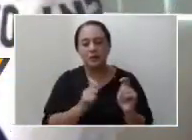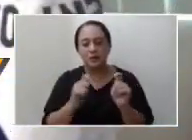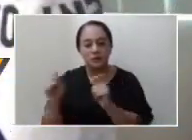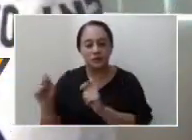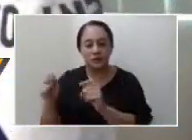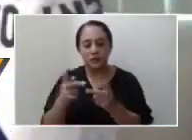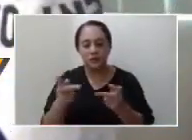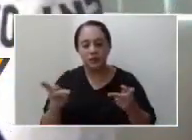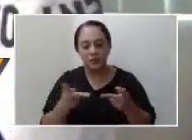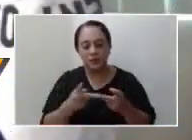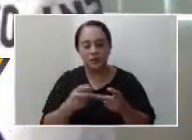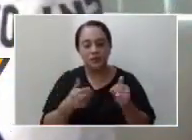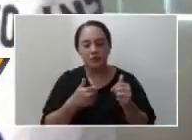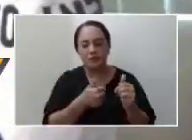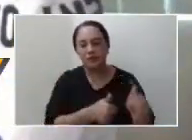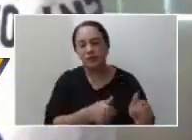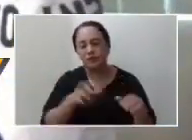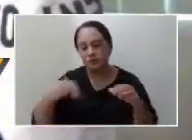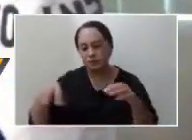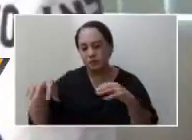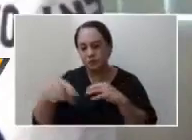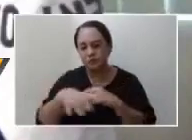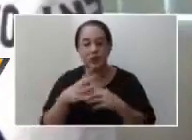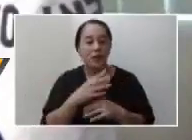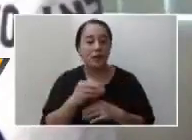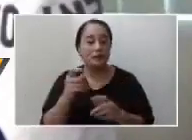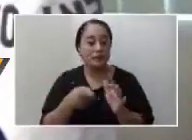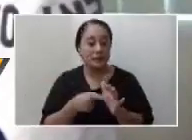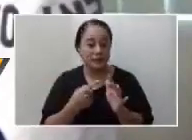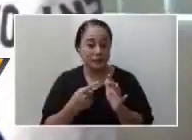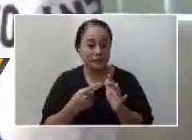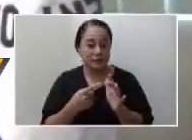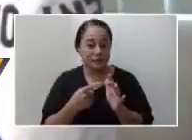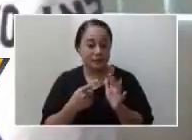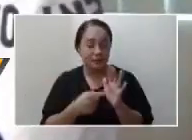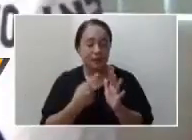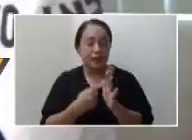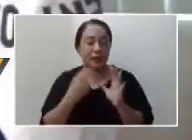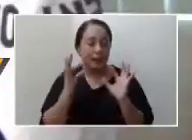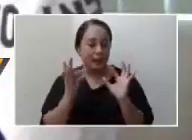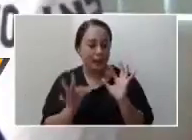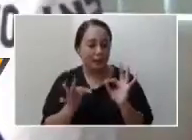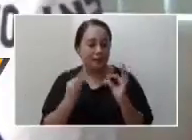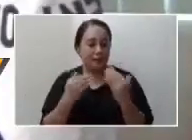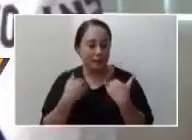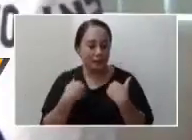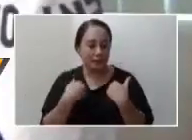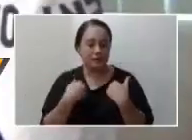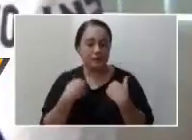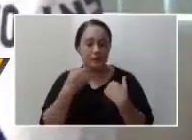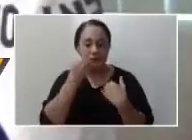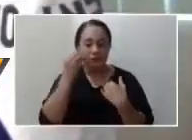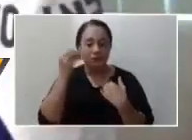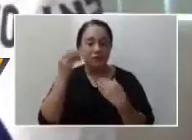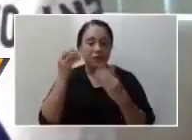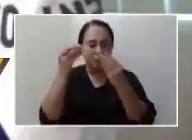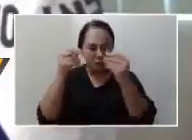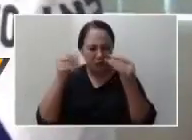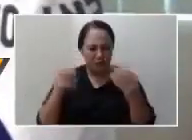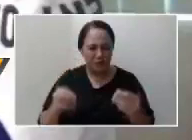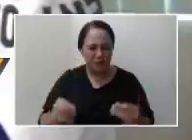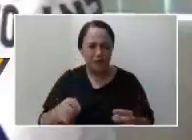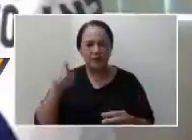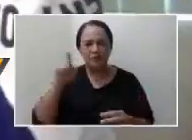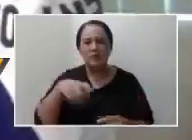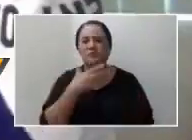Volcano ay hindi malakas. Ayan po ang pinakita kahapon. Pero babantayan natin kung may panibagong magma na manggagaling pa sa